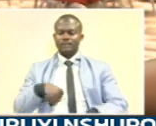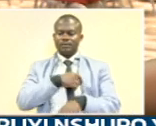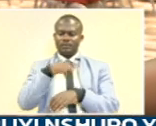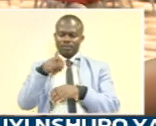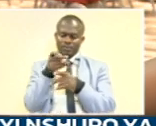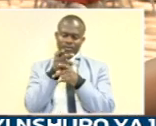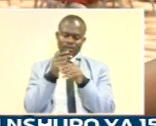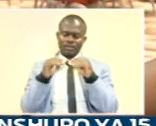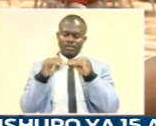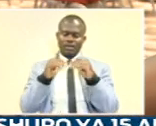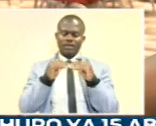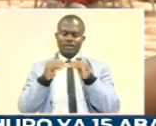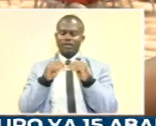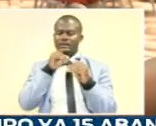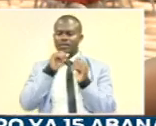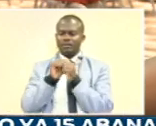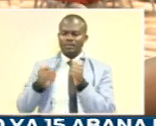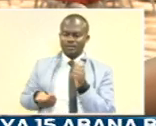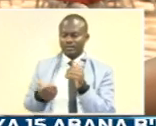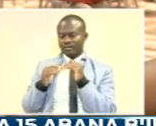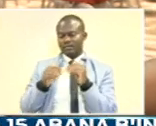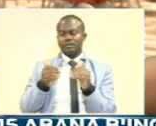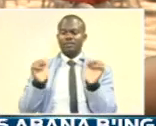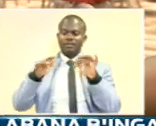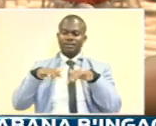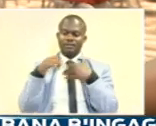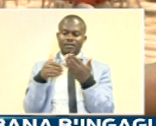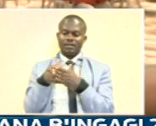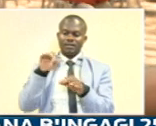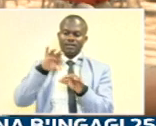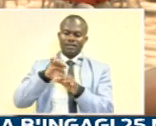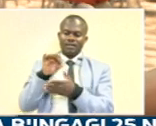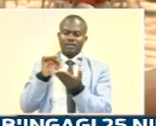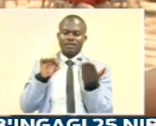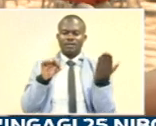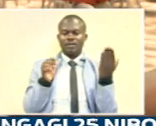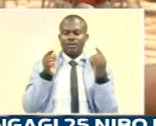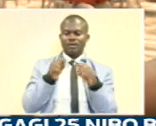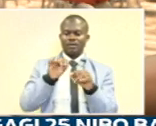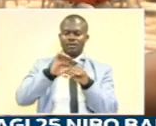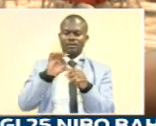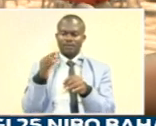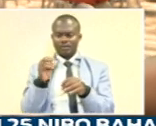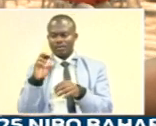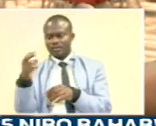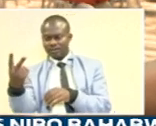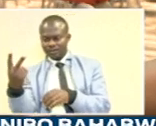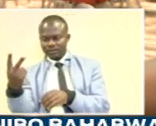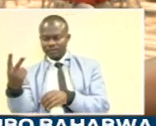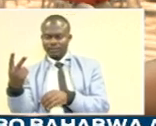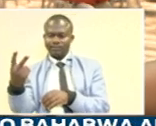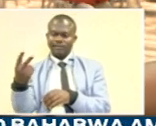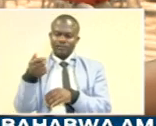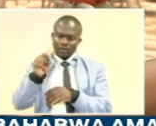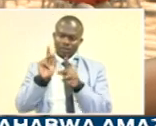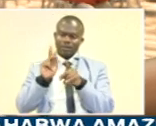Twagombaga kwita ku buringanire. Ubwo rero inteko rusange itora ko wazana abatorwa batatu cyangwa babiri.